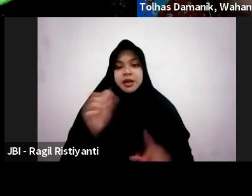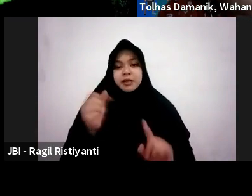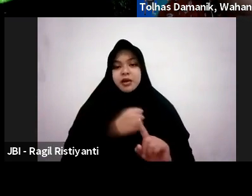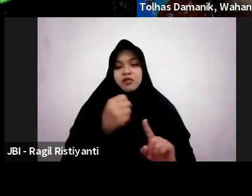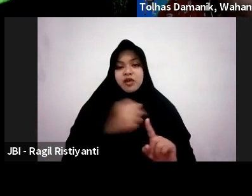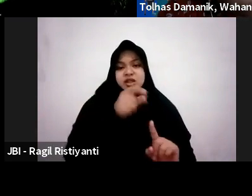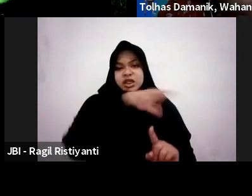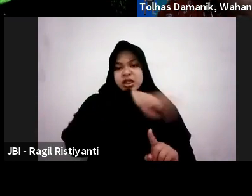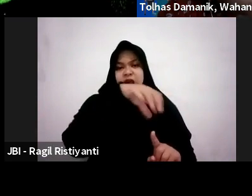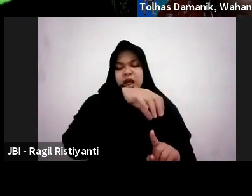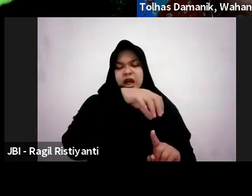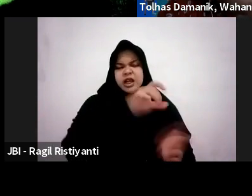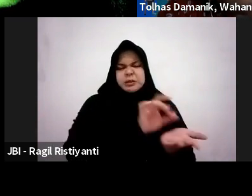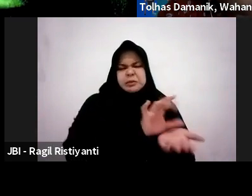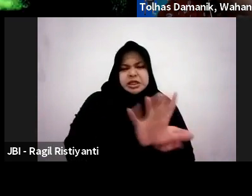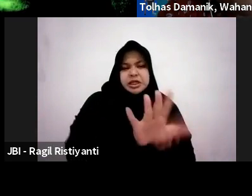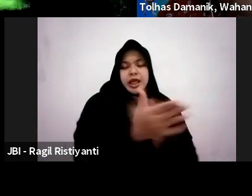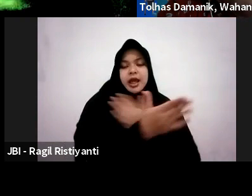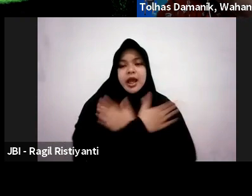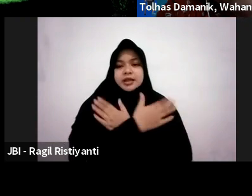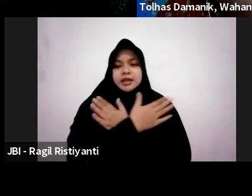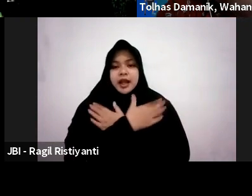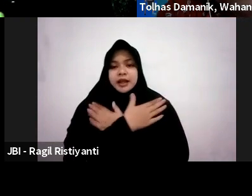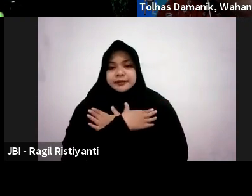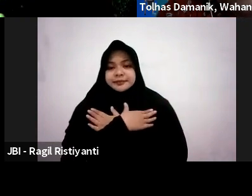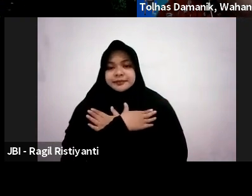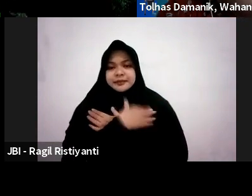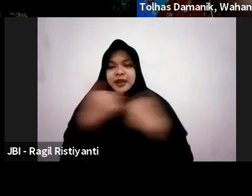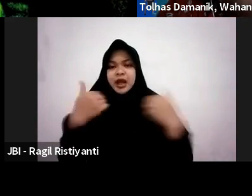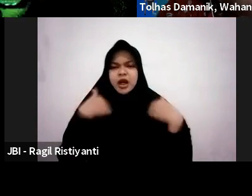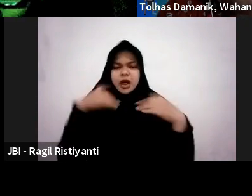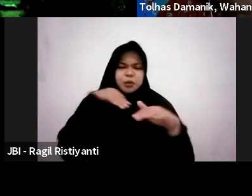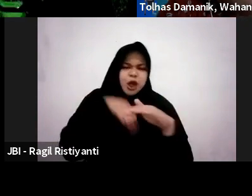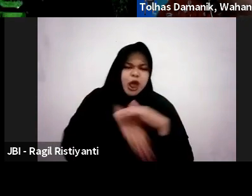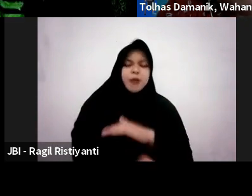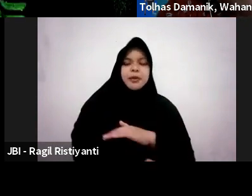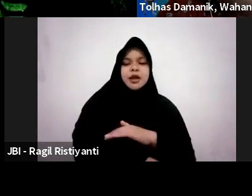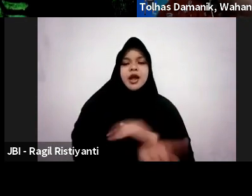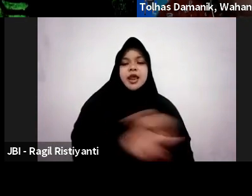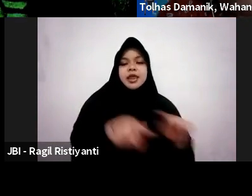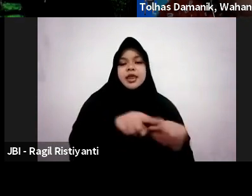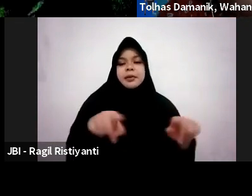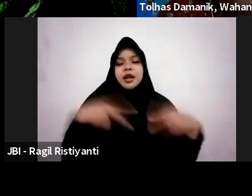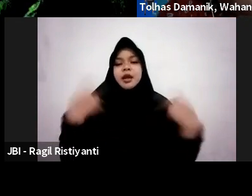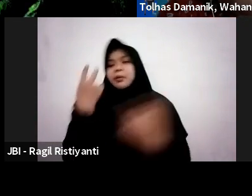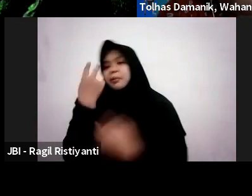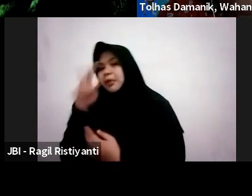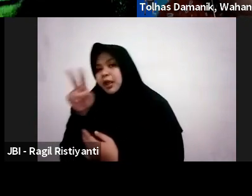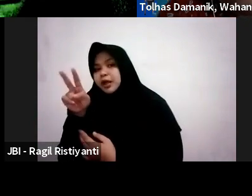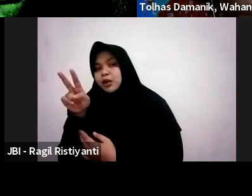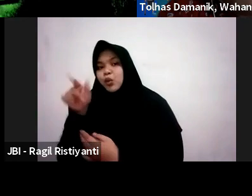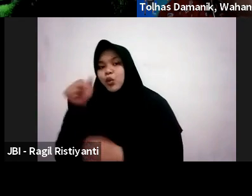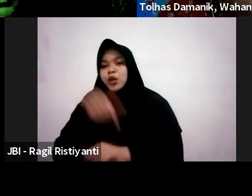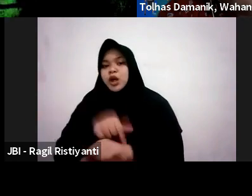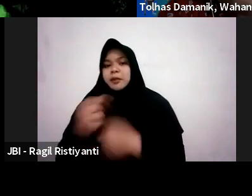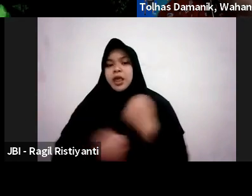terpencil di Aceh dimana sekolah itu ada dipedalaman tetapi kami melihat bahwa ketika kita